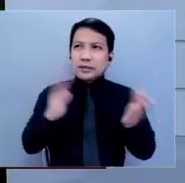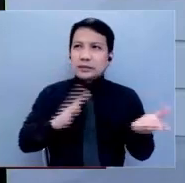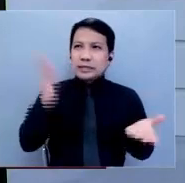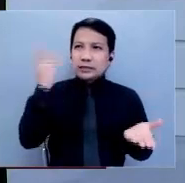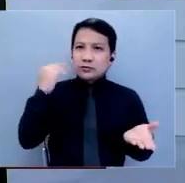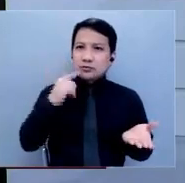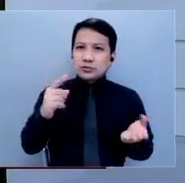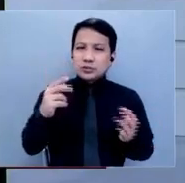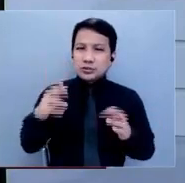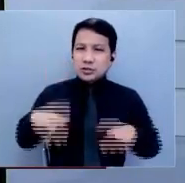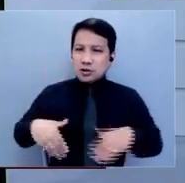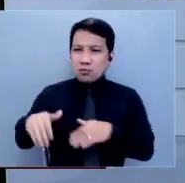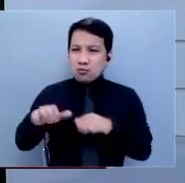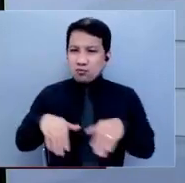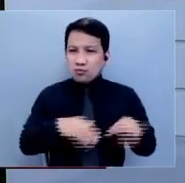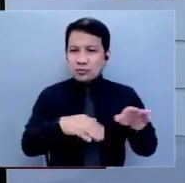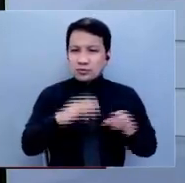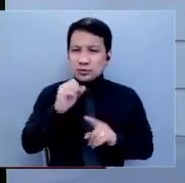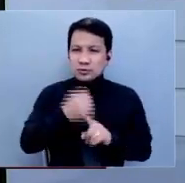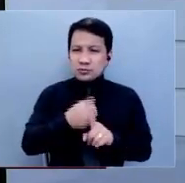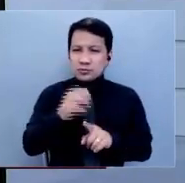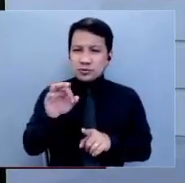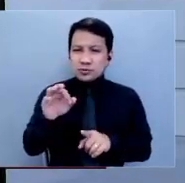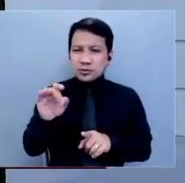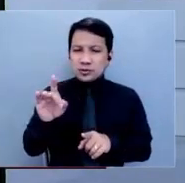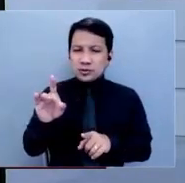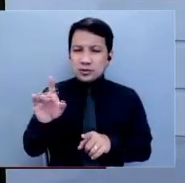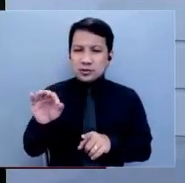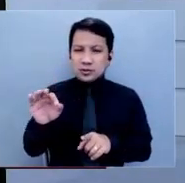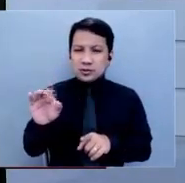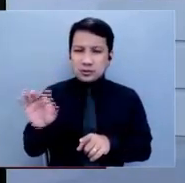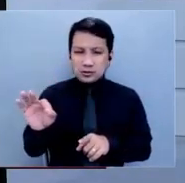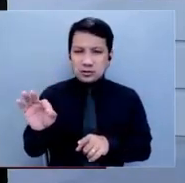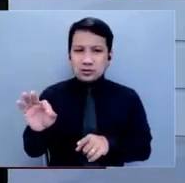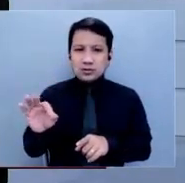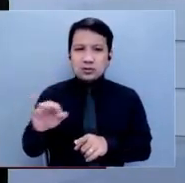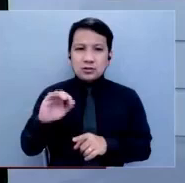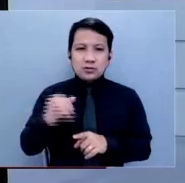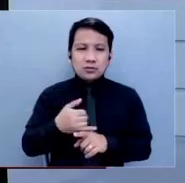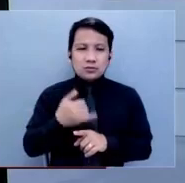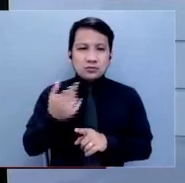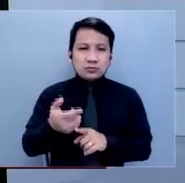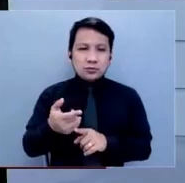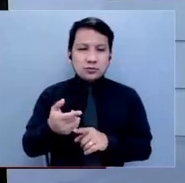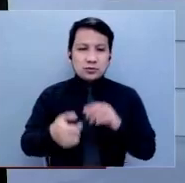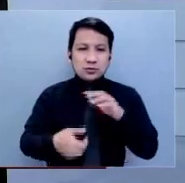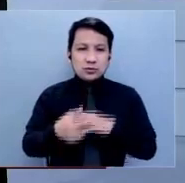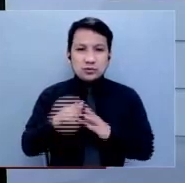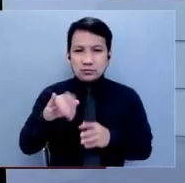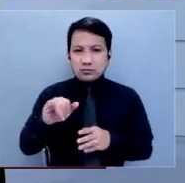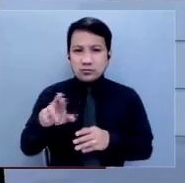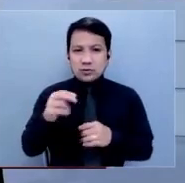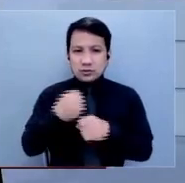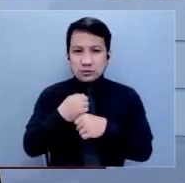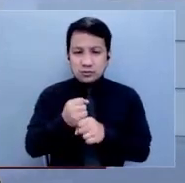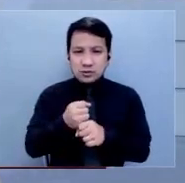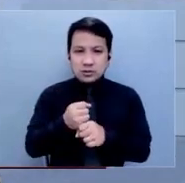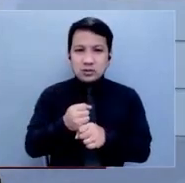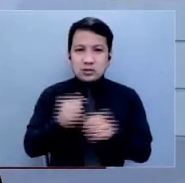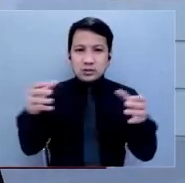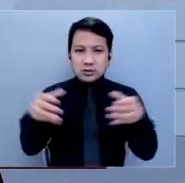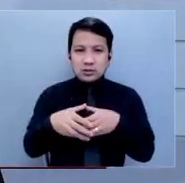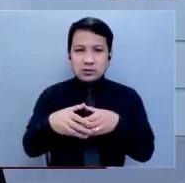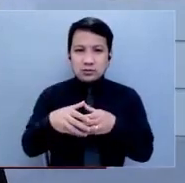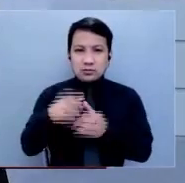September 29, 1989. Ngayon, Hunyo 1990, umuo ang BIR ng isang special tax